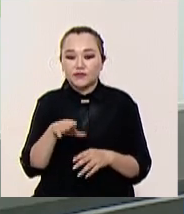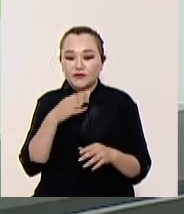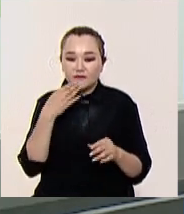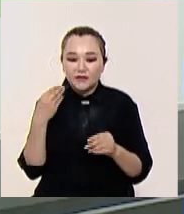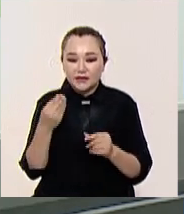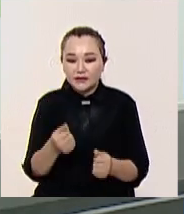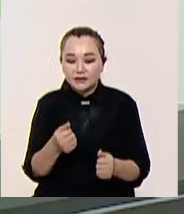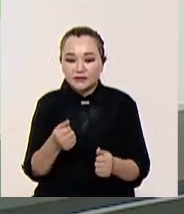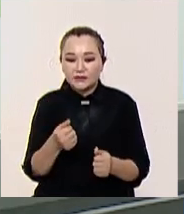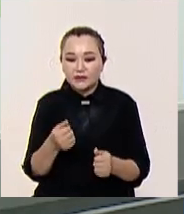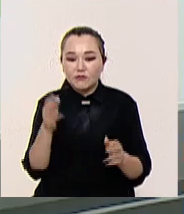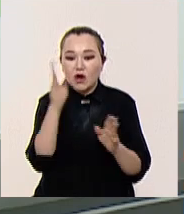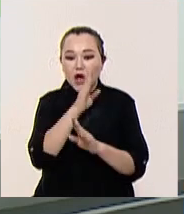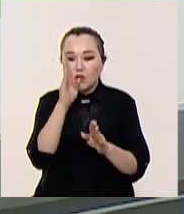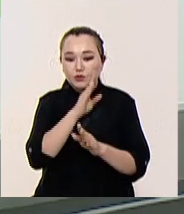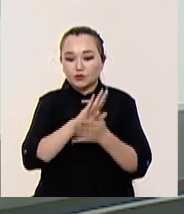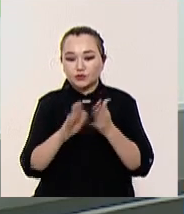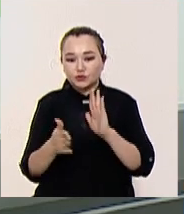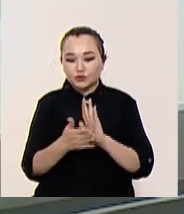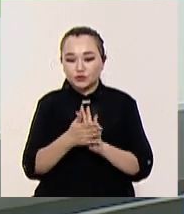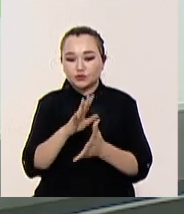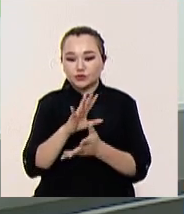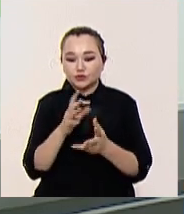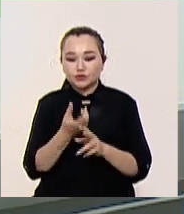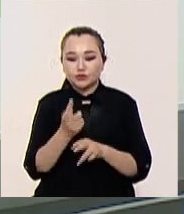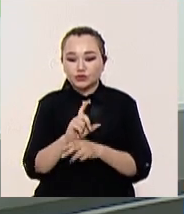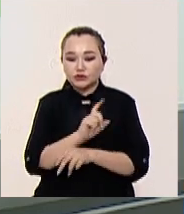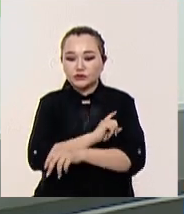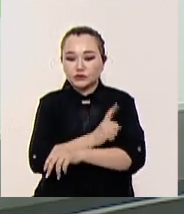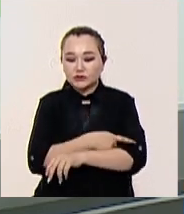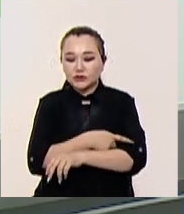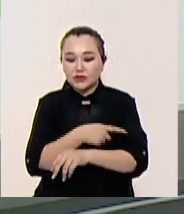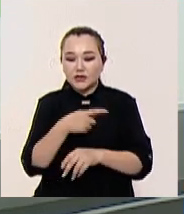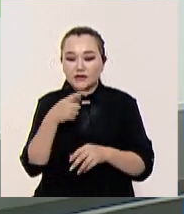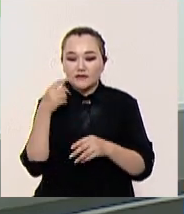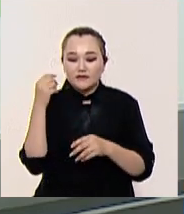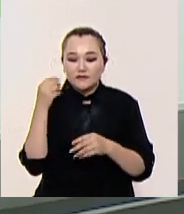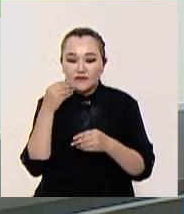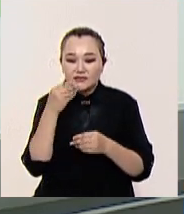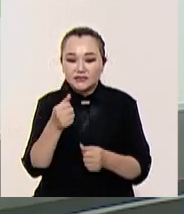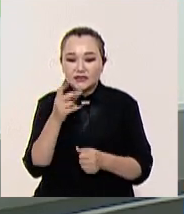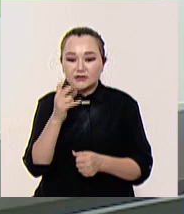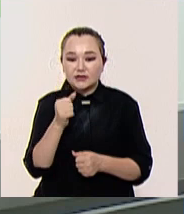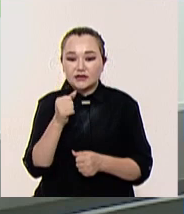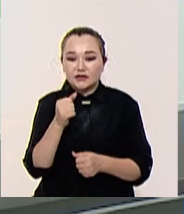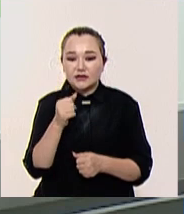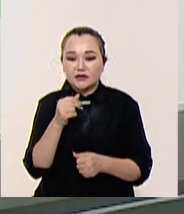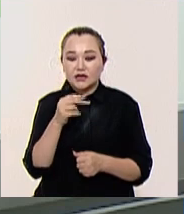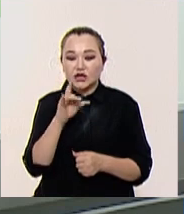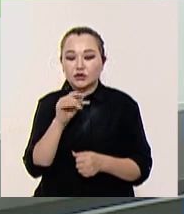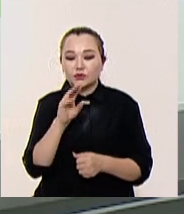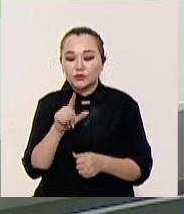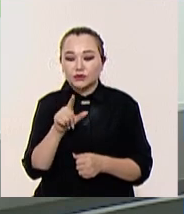влияния погодных условий. Очень-очень сильное оказывает воздействие на концентрацию